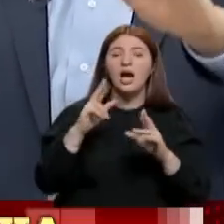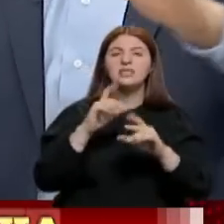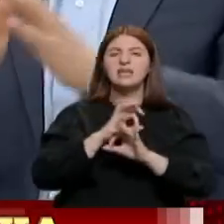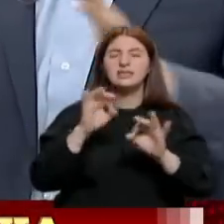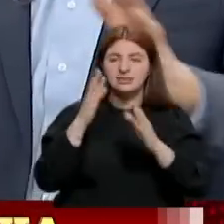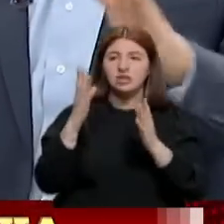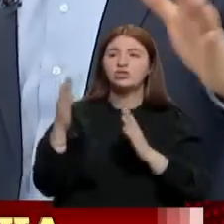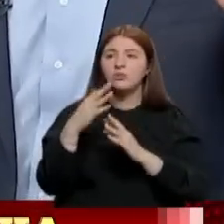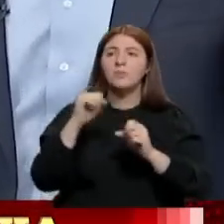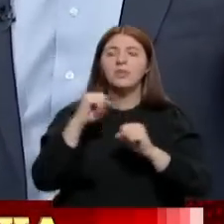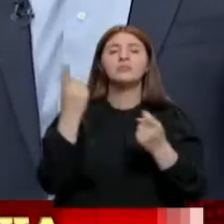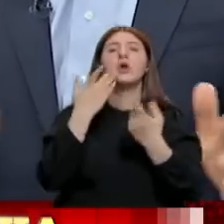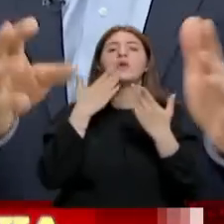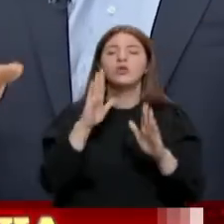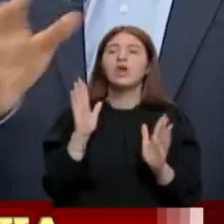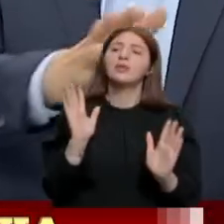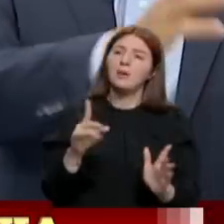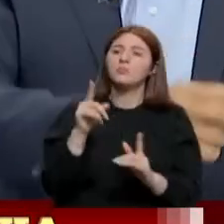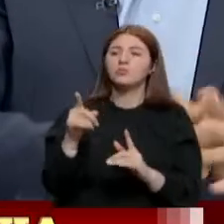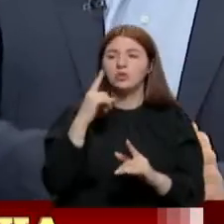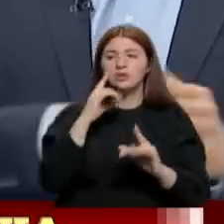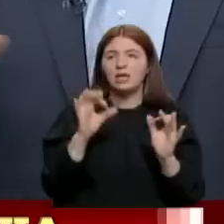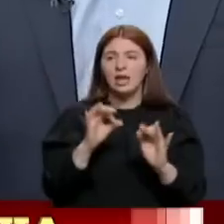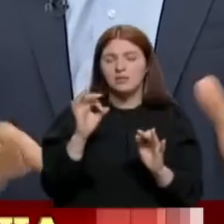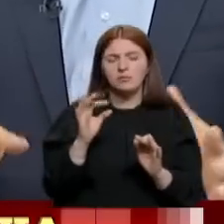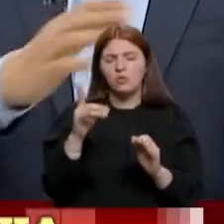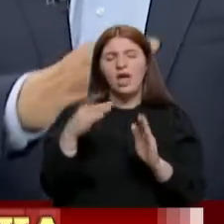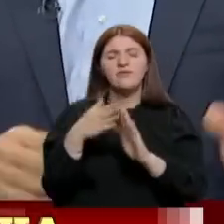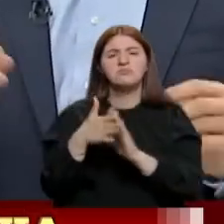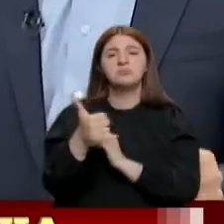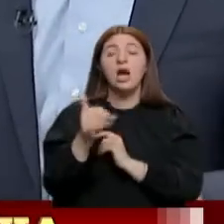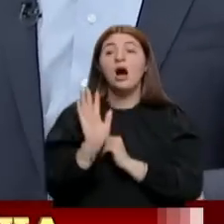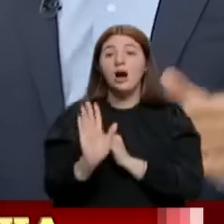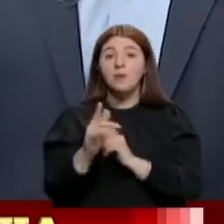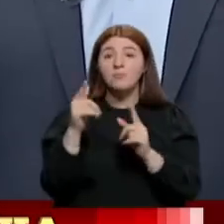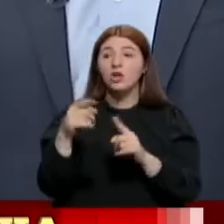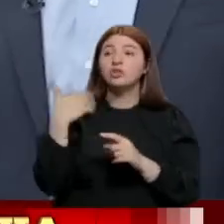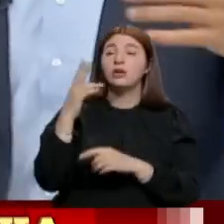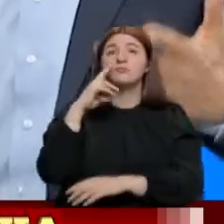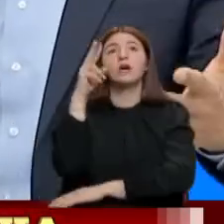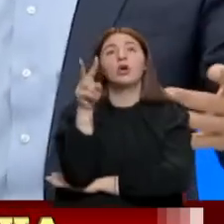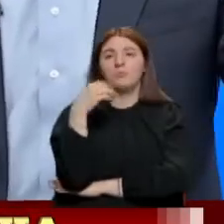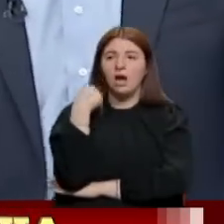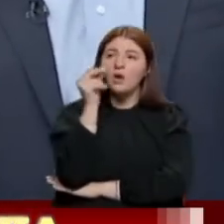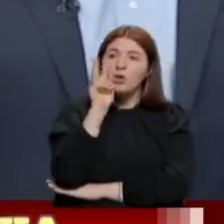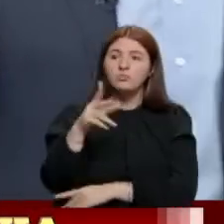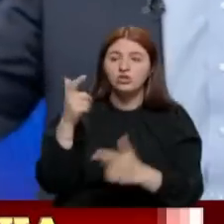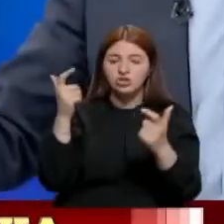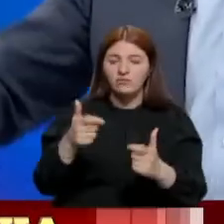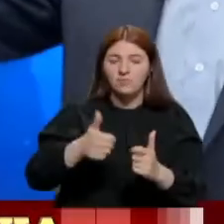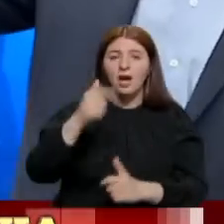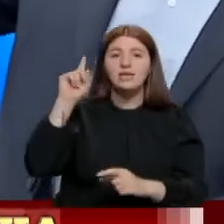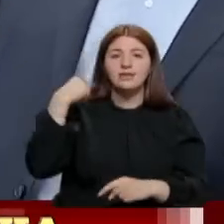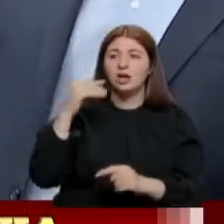hasarsızsa hiçbir çatlama patlama yoksa belki bu denetlene eve girilebilir. Ama böyle dışarıdan bakıyor ben gördüm Çevre Bakanlığı yetkisi